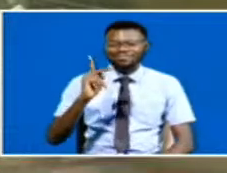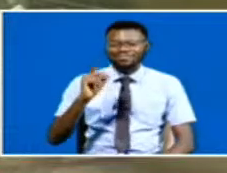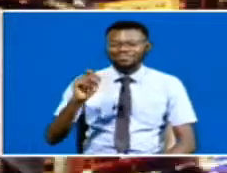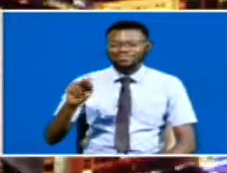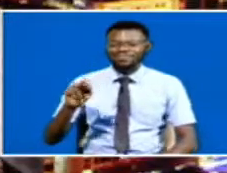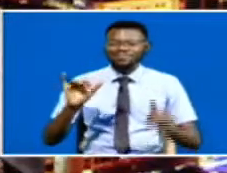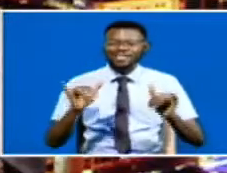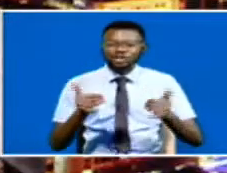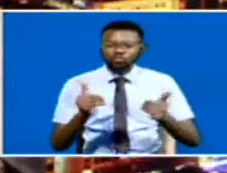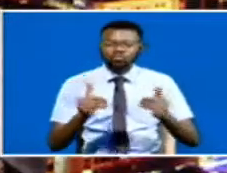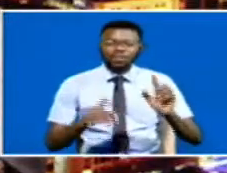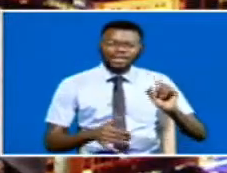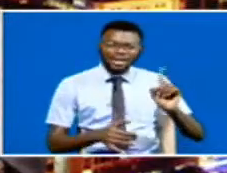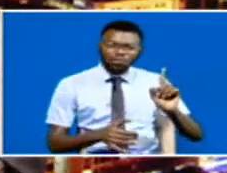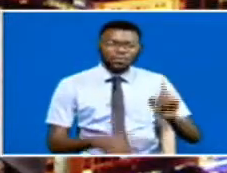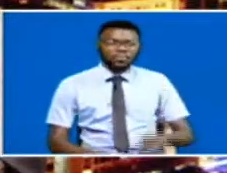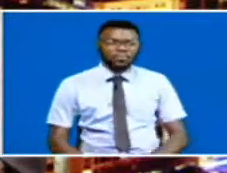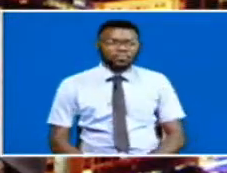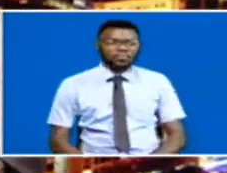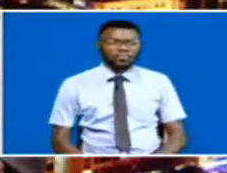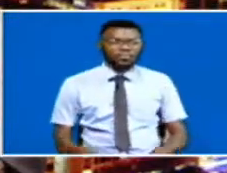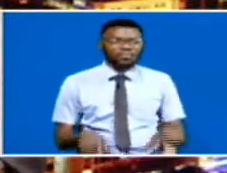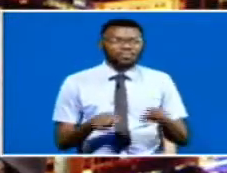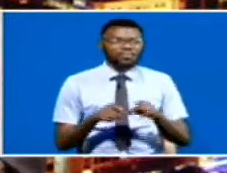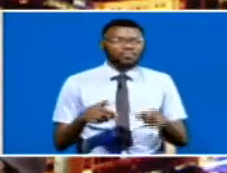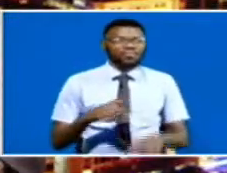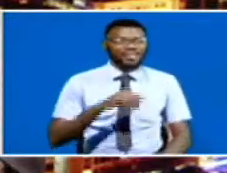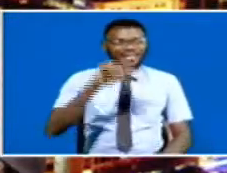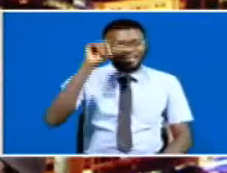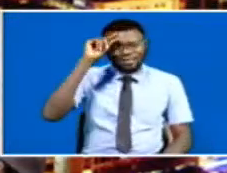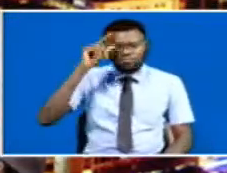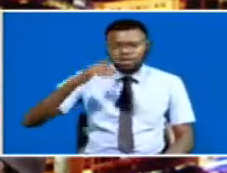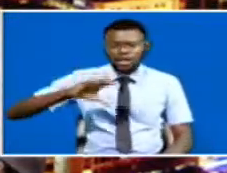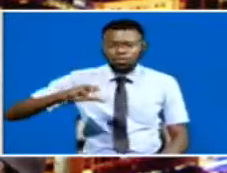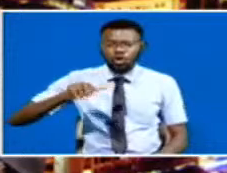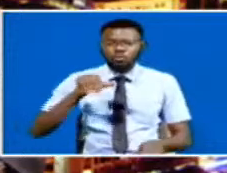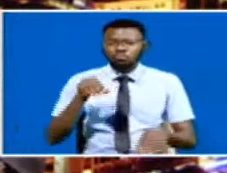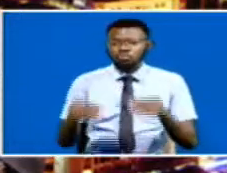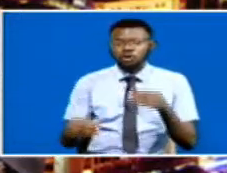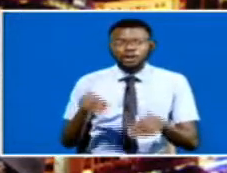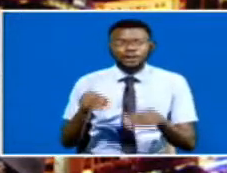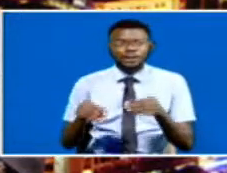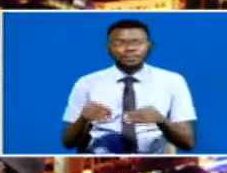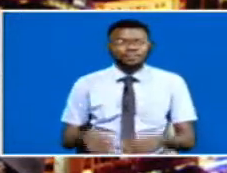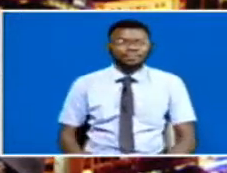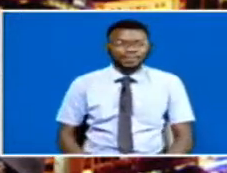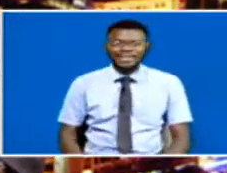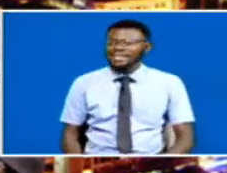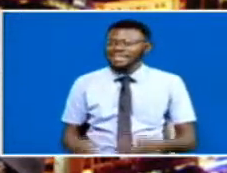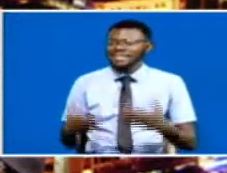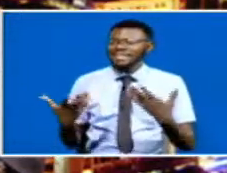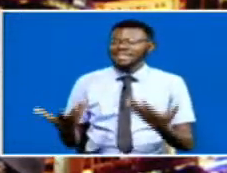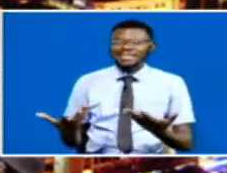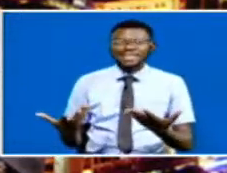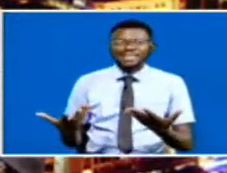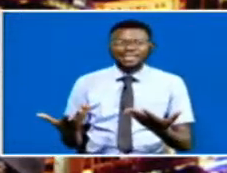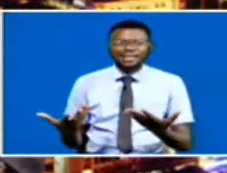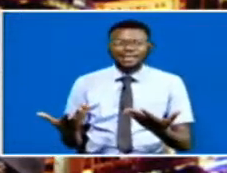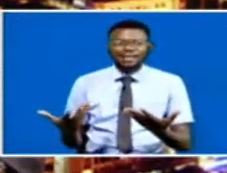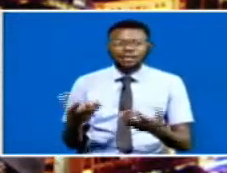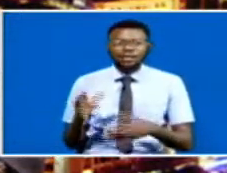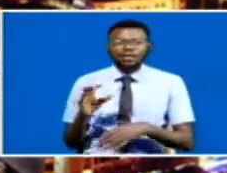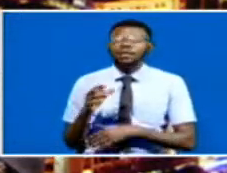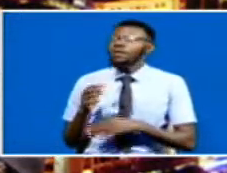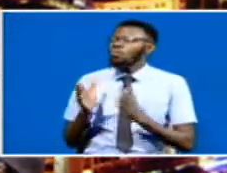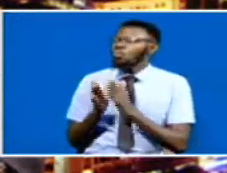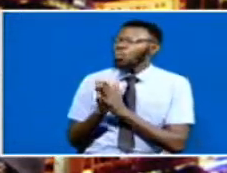Nairobi. Kwingineko, serikali ya kaunti ya Busia imeungana na waziri wa afya Susan Nakhumicha na